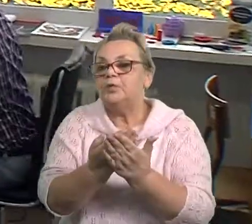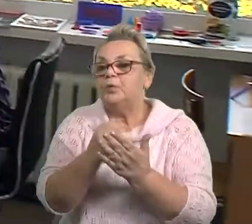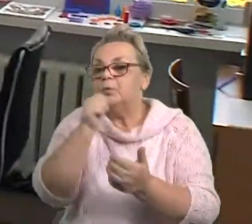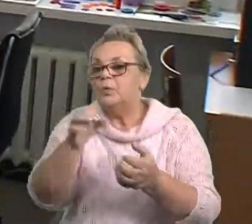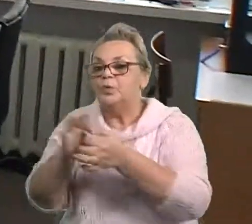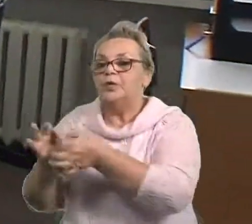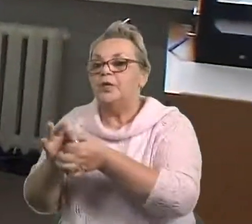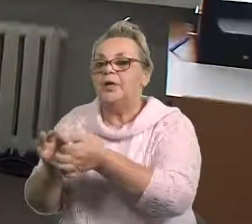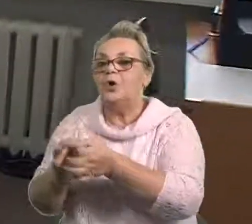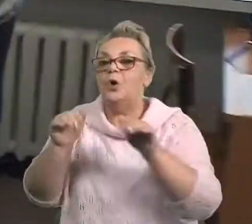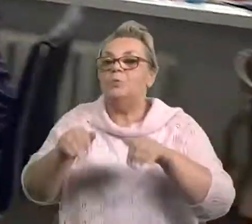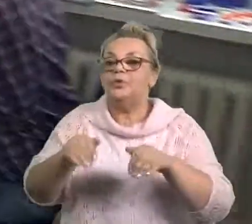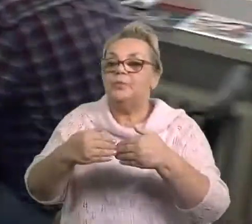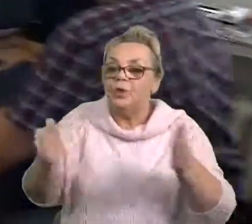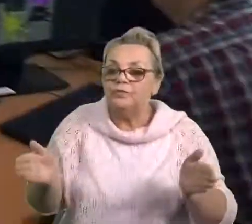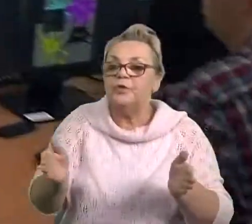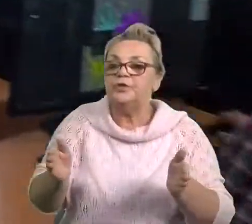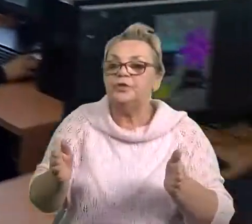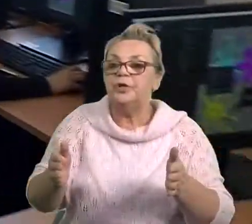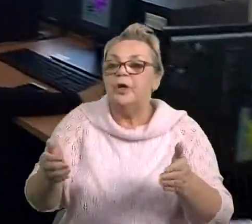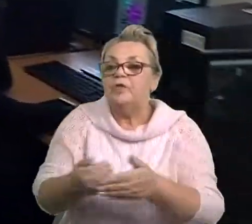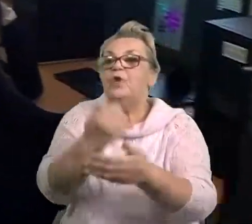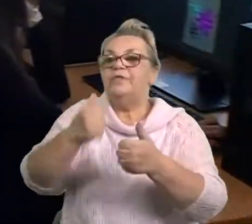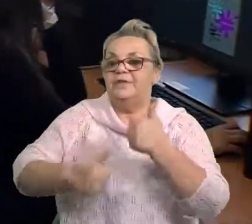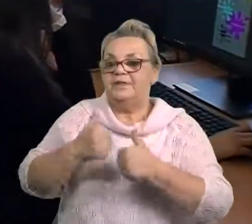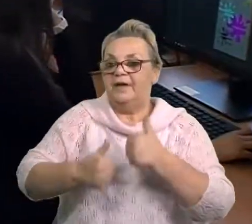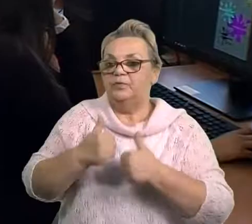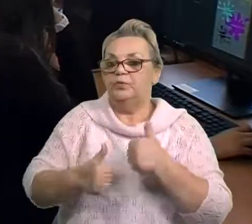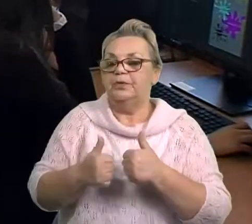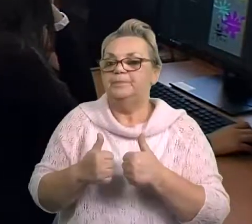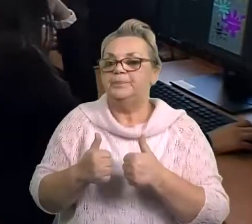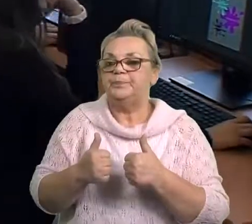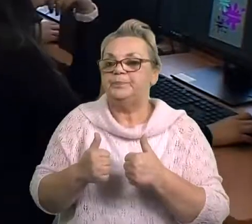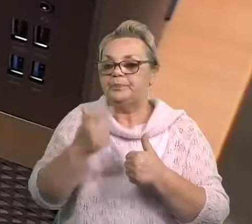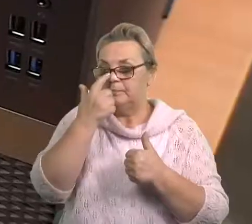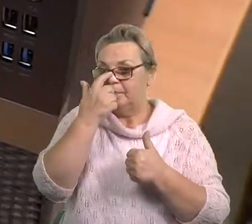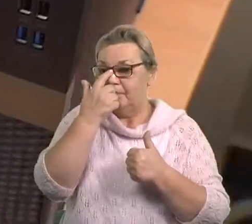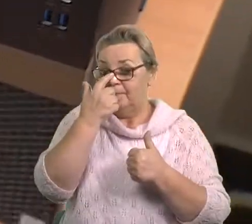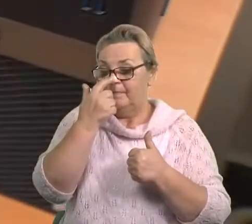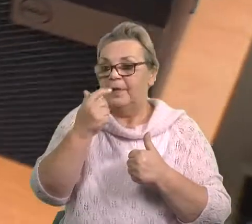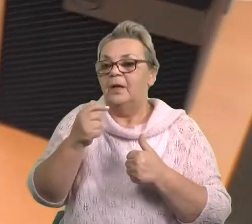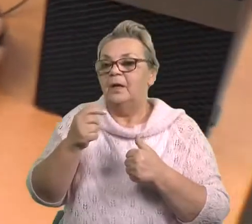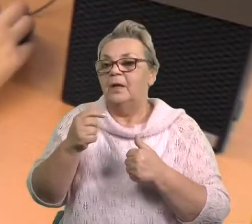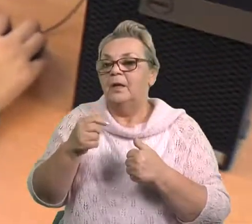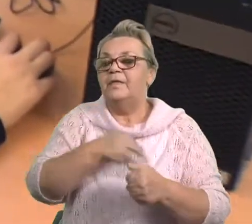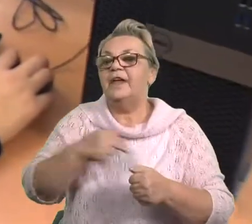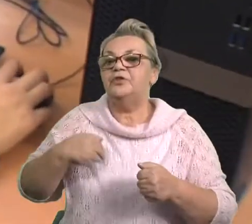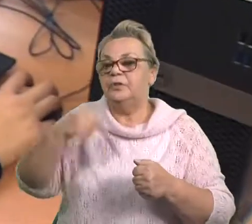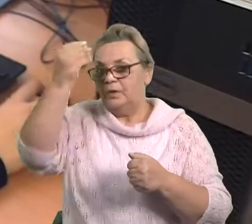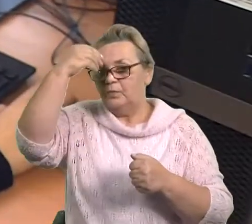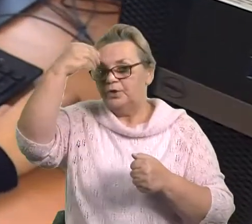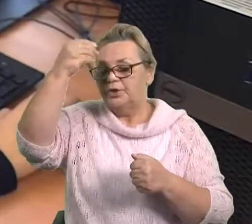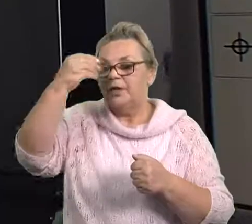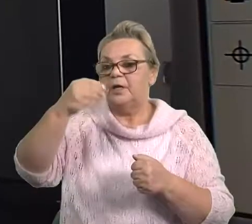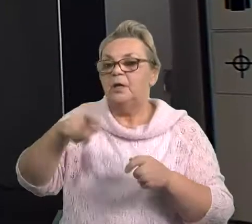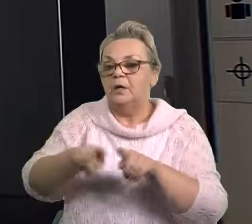nowy zawód. Nasi nauczyciele poszli na studia podyplomowe, na Politechnikę Warszawską. Musiały powstać również